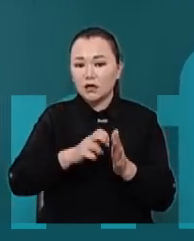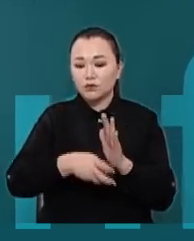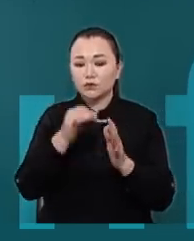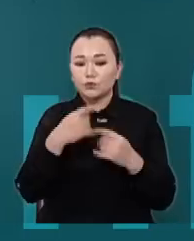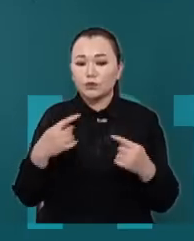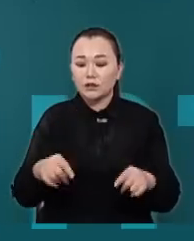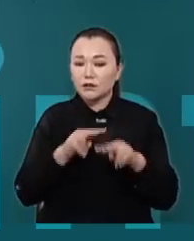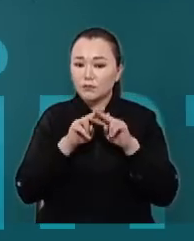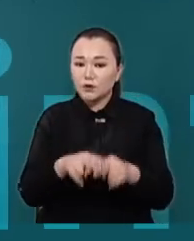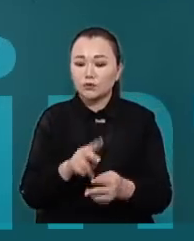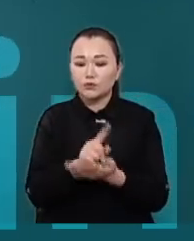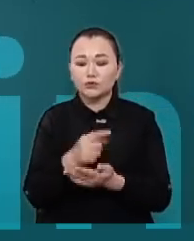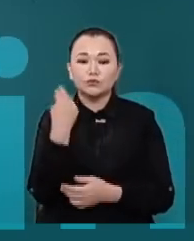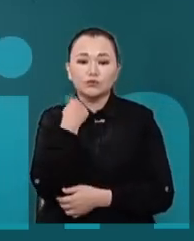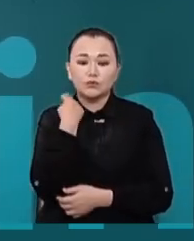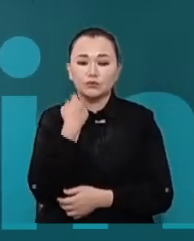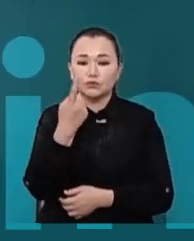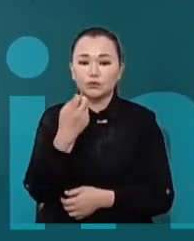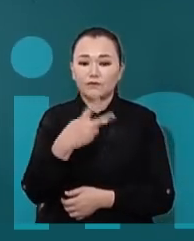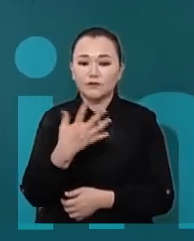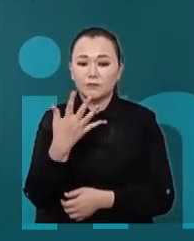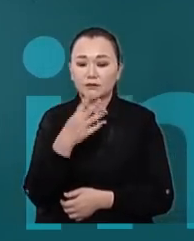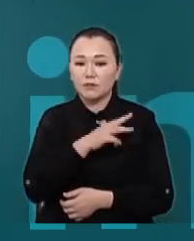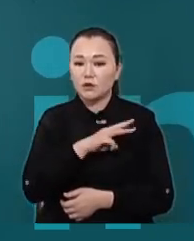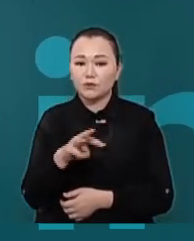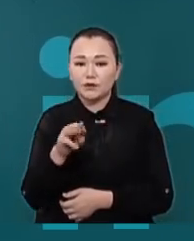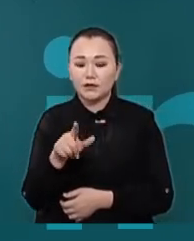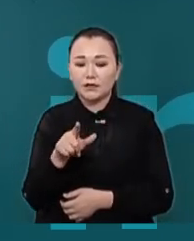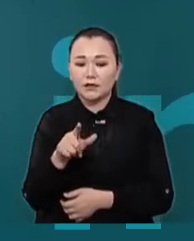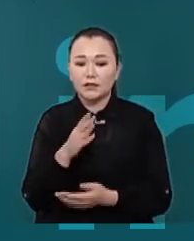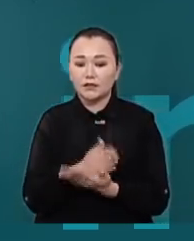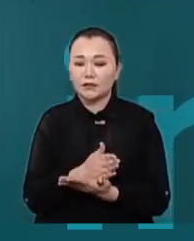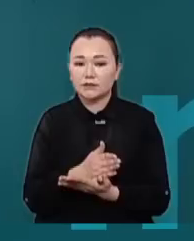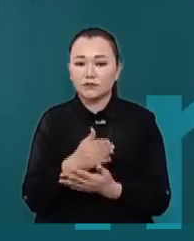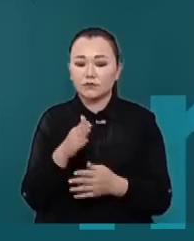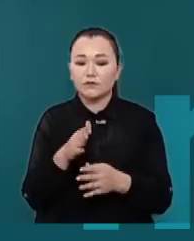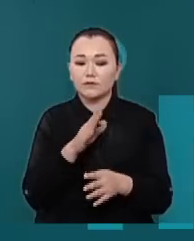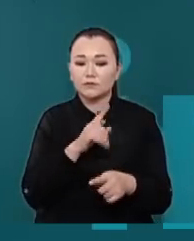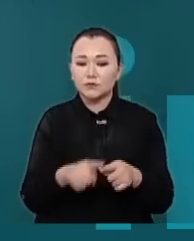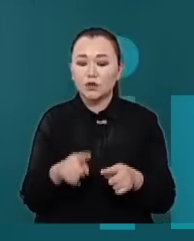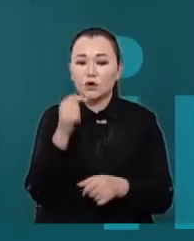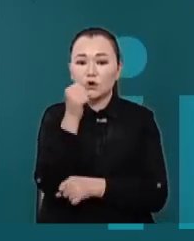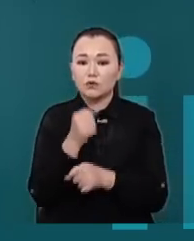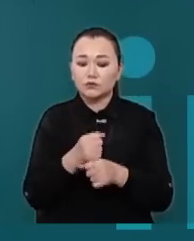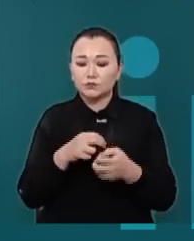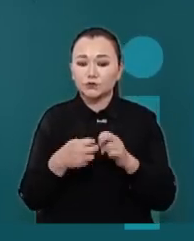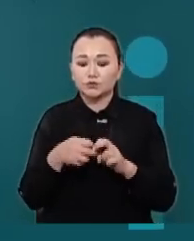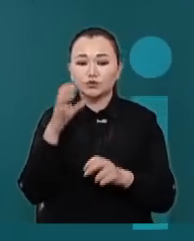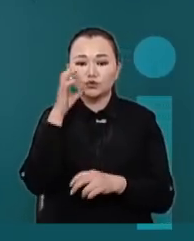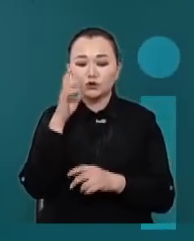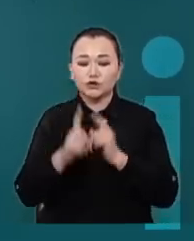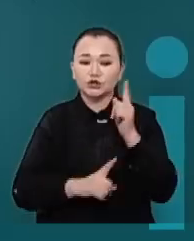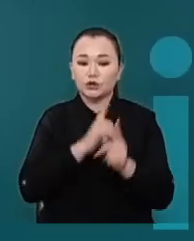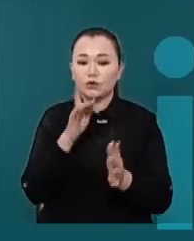да аударымдар бойынша берешегі 125 миллион теңгеге жеткен. Көп ұзамай қызметкерлердің мәселесін тыңдауға